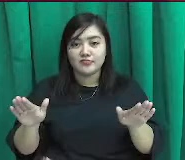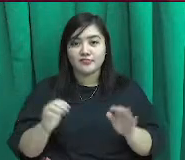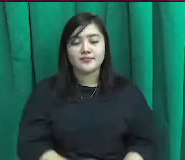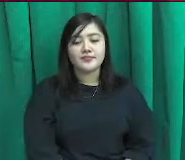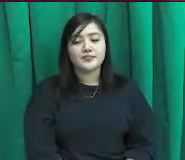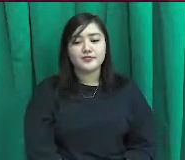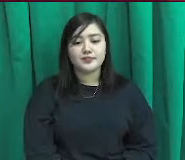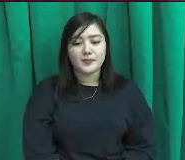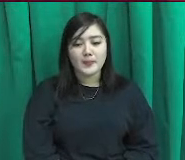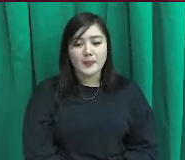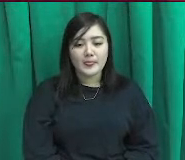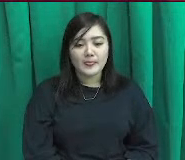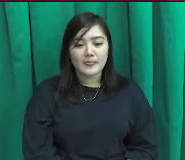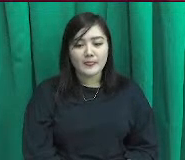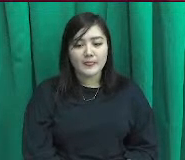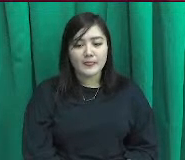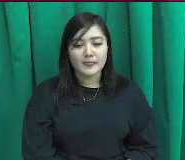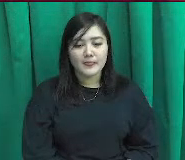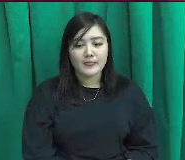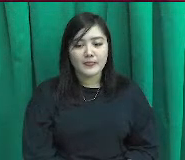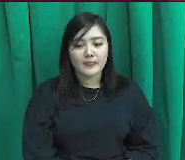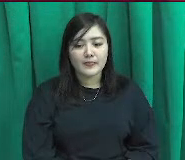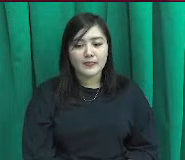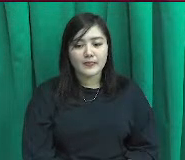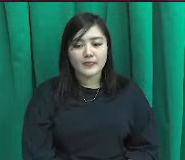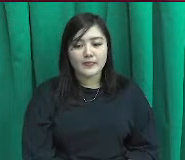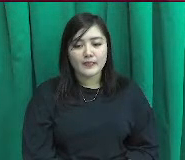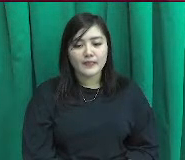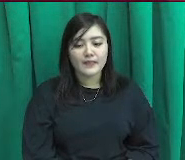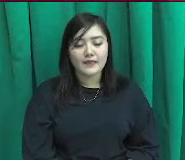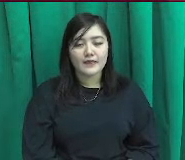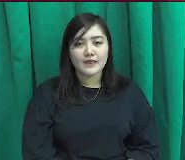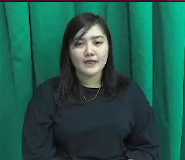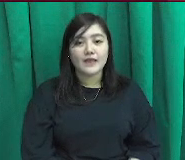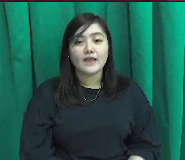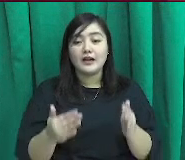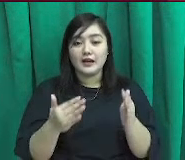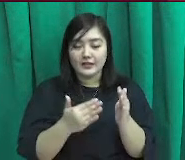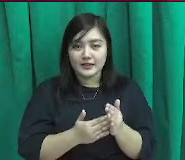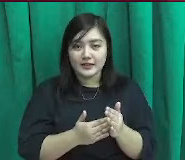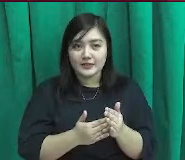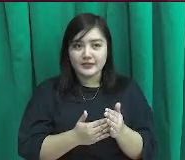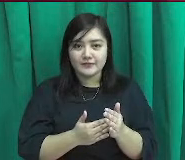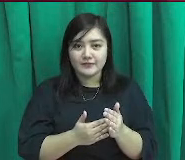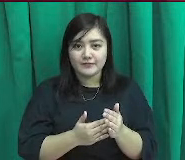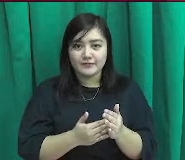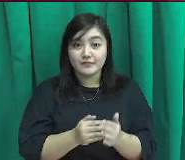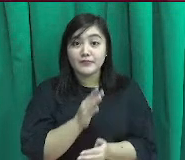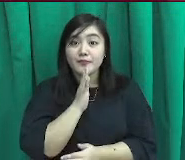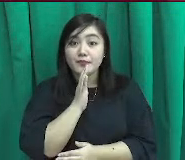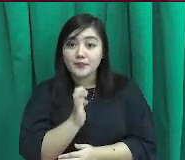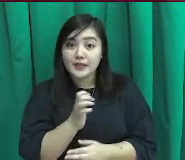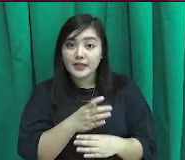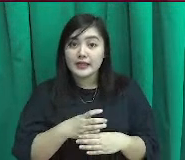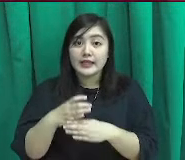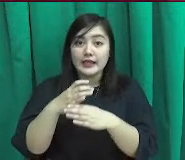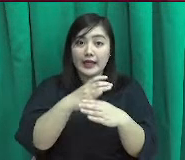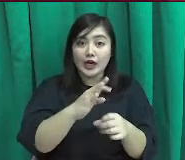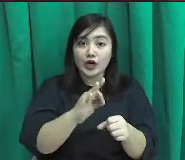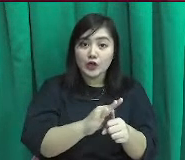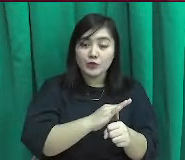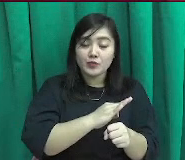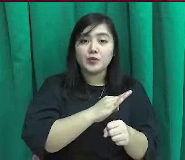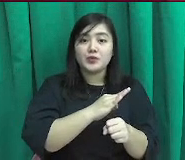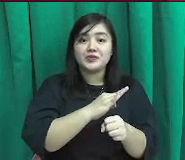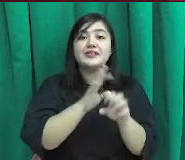yung sinasabi ko, Sir Noel, Sir Rudy. Yeah, come on. Ihiyata natin yung pagtatanim nyo ng salita ng Diyos. Tandaan